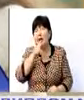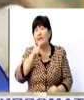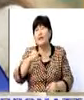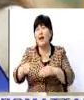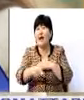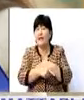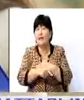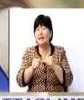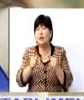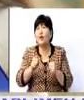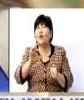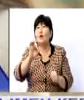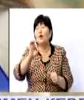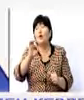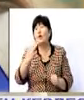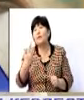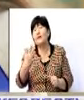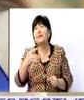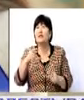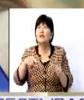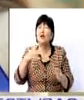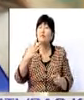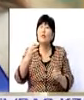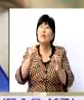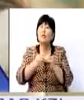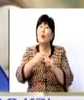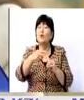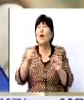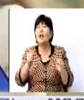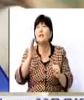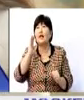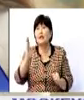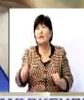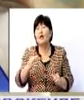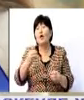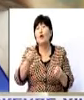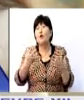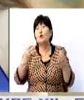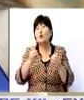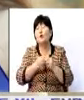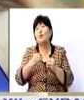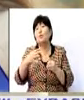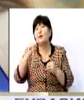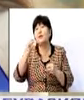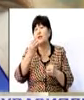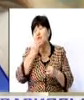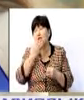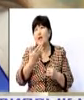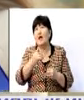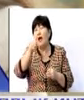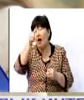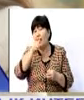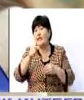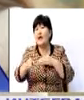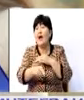салқындайды. Түнде 0-5 жылы кей жерлерде 5-10 аязға дейін салқындайды. Күндіз 10-15 жылы және айдың